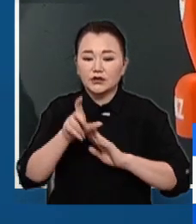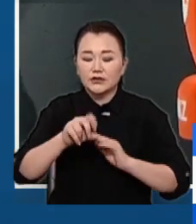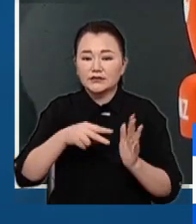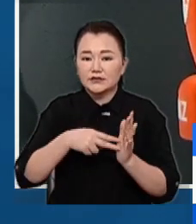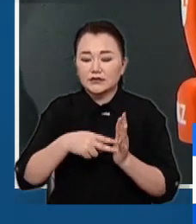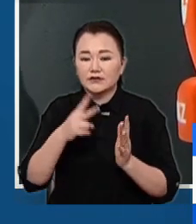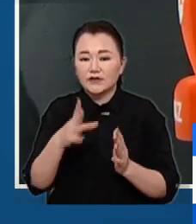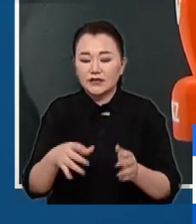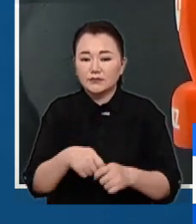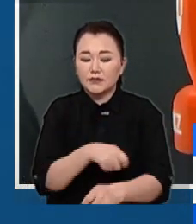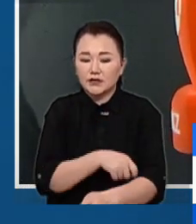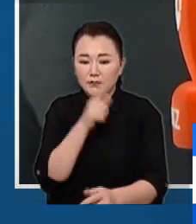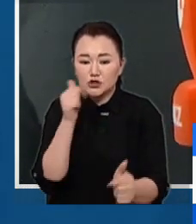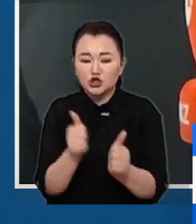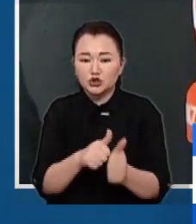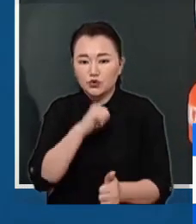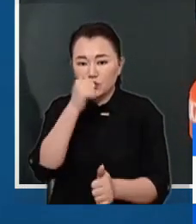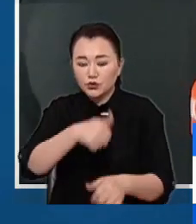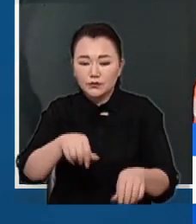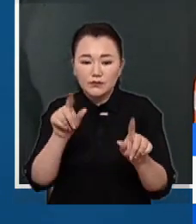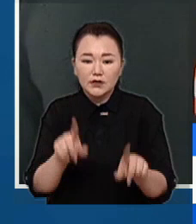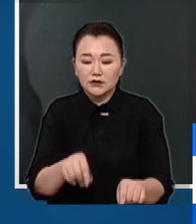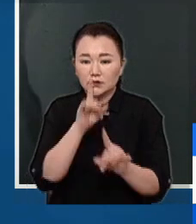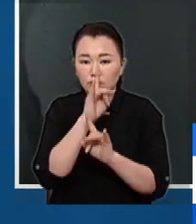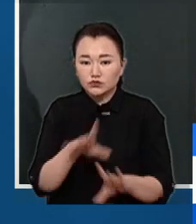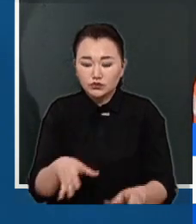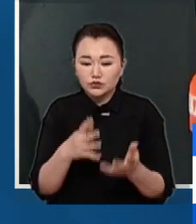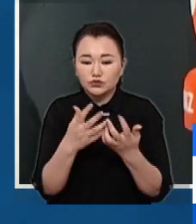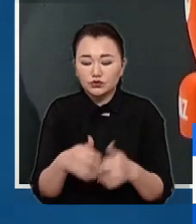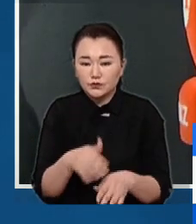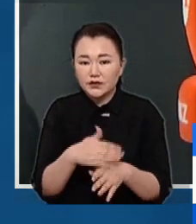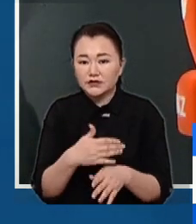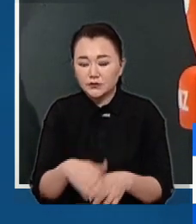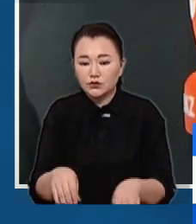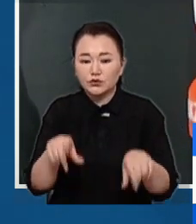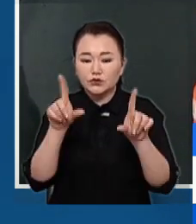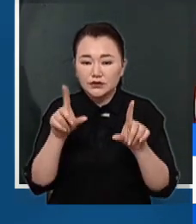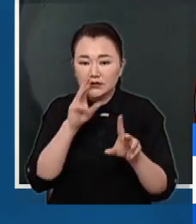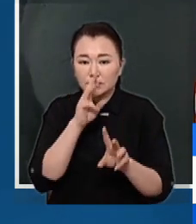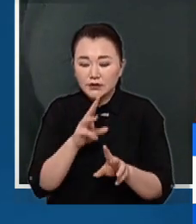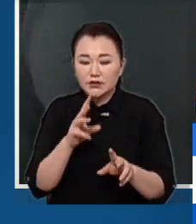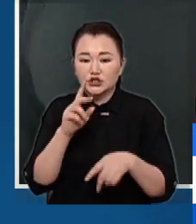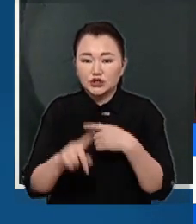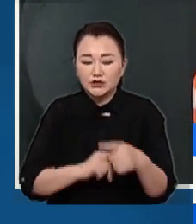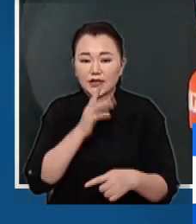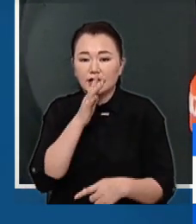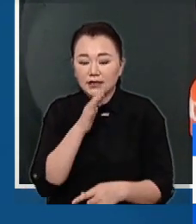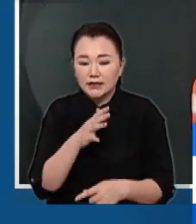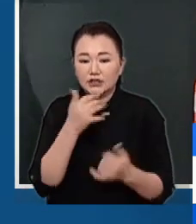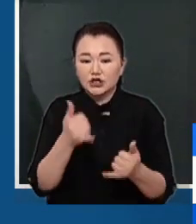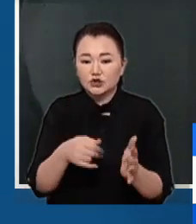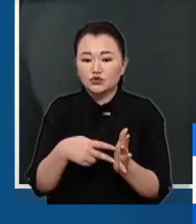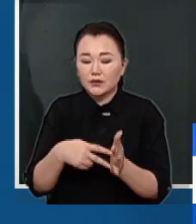на квадратные метры в ближайшие годы падать точно не будут. С учетом постепенного роста заработных плат через пару лет, нынешние